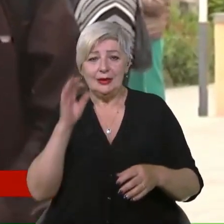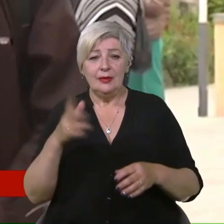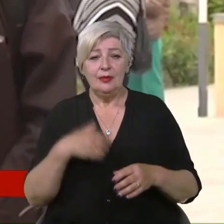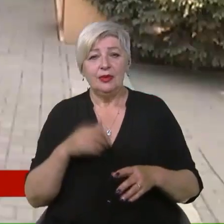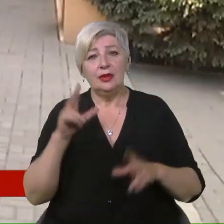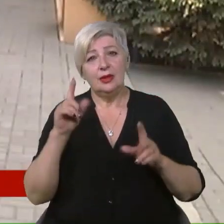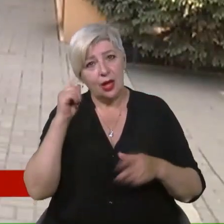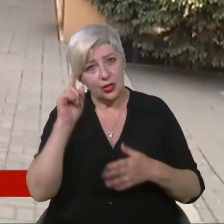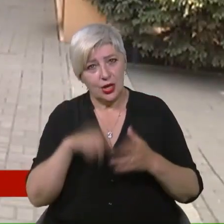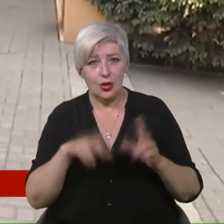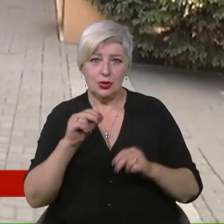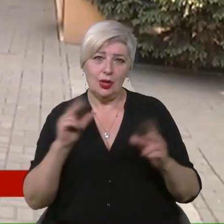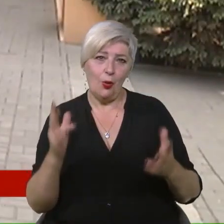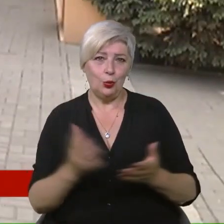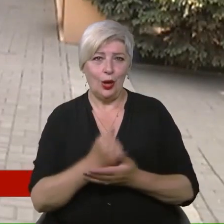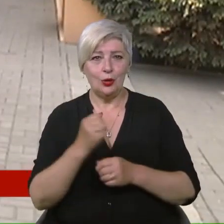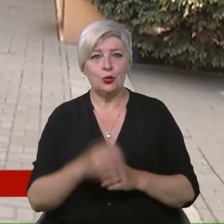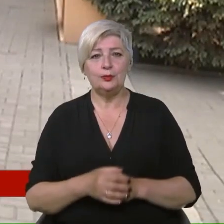удачу.